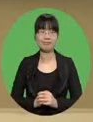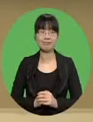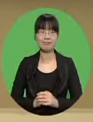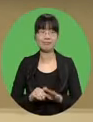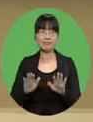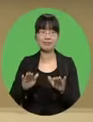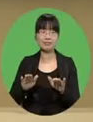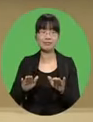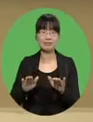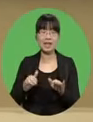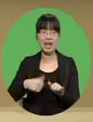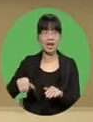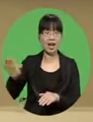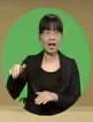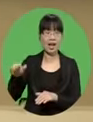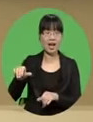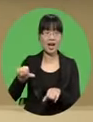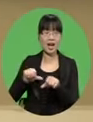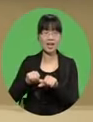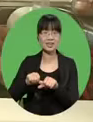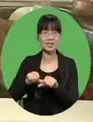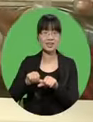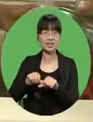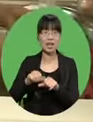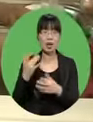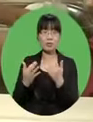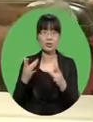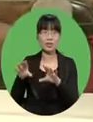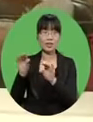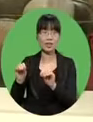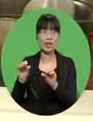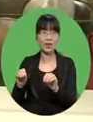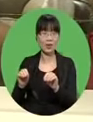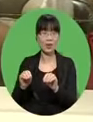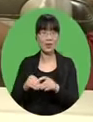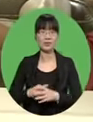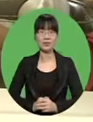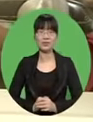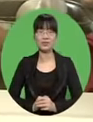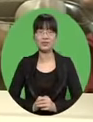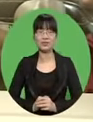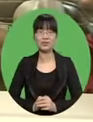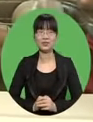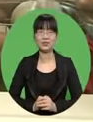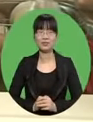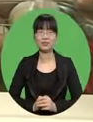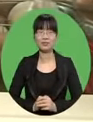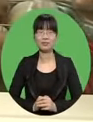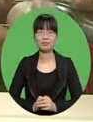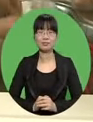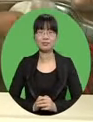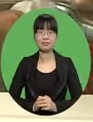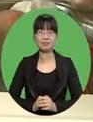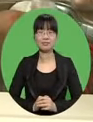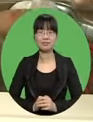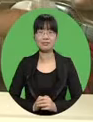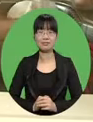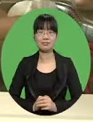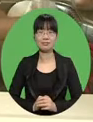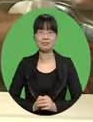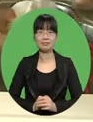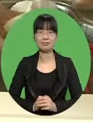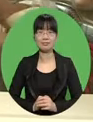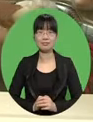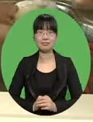에드워드, 전화 받게. 야! 내 집도 끝! 야! 하나 뜰게.